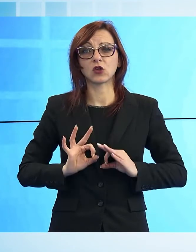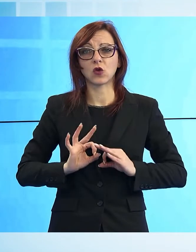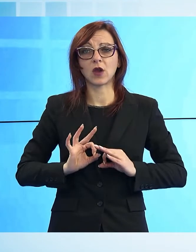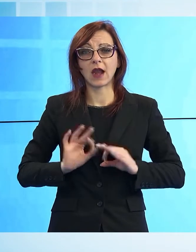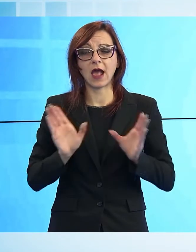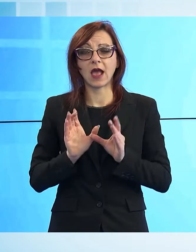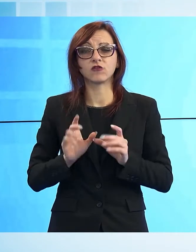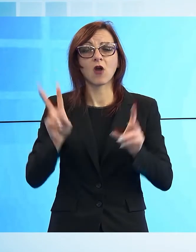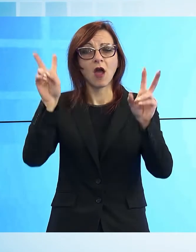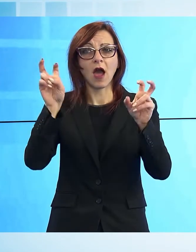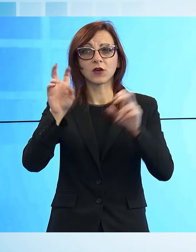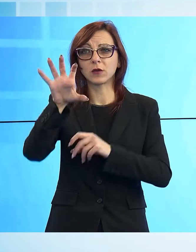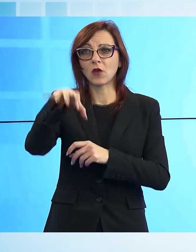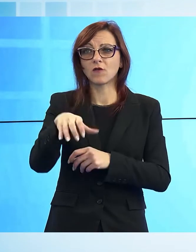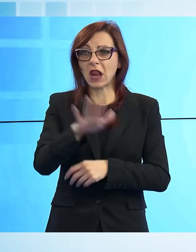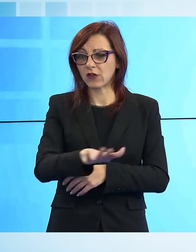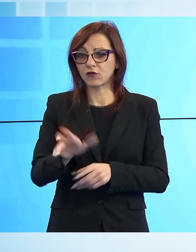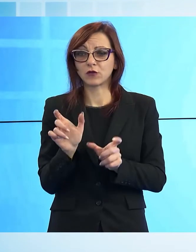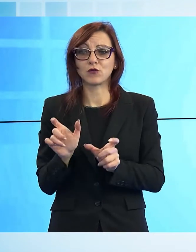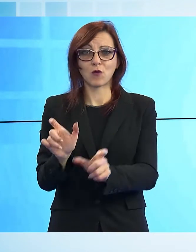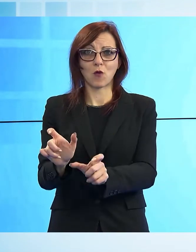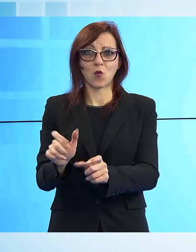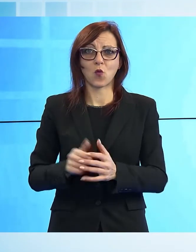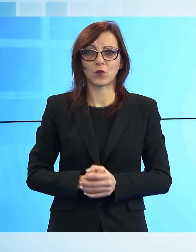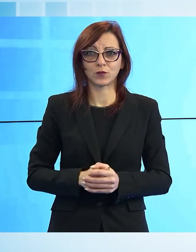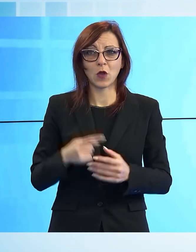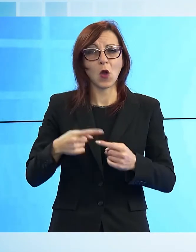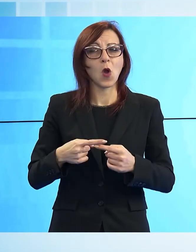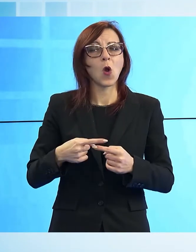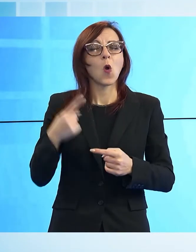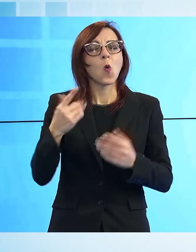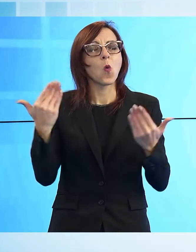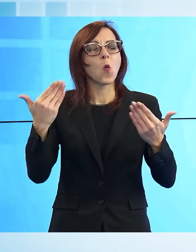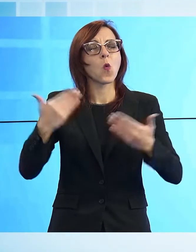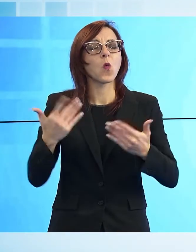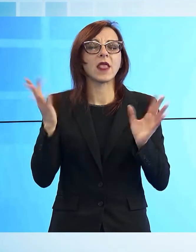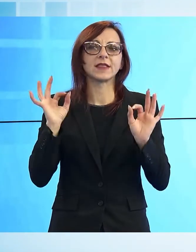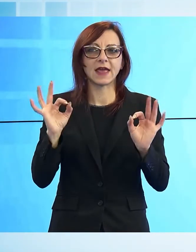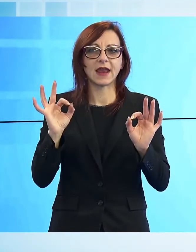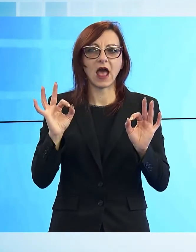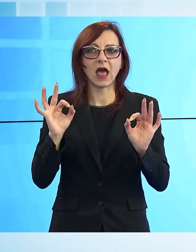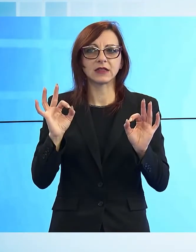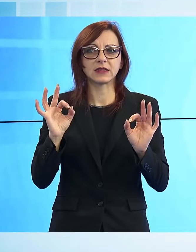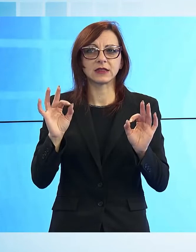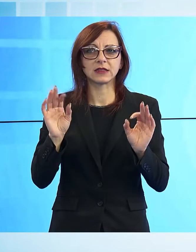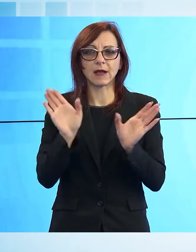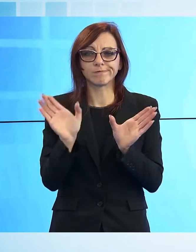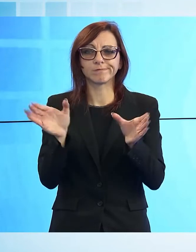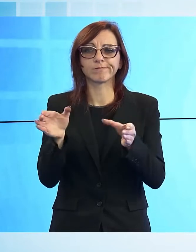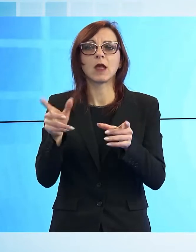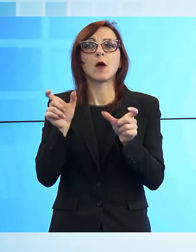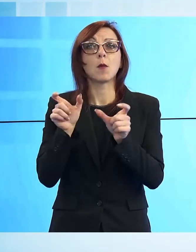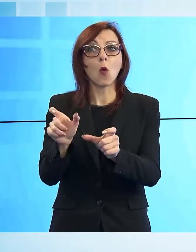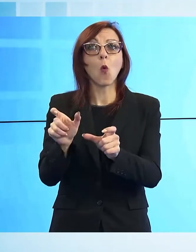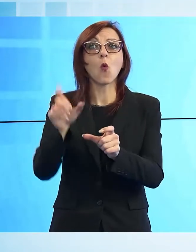Fanciullo. Una serata dedicata al Villaggio del Fanciullo, che dal dopoguerra accoglie i ragazzi in difficoltà. L'appuntamento